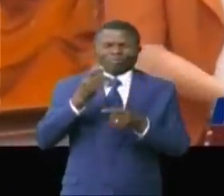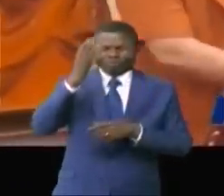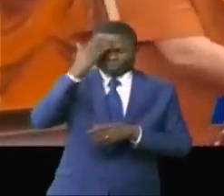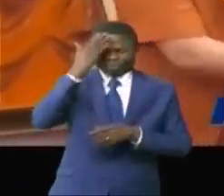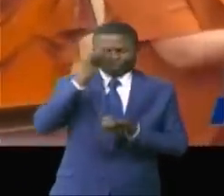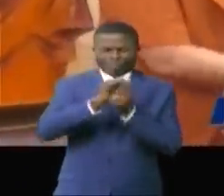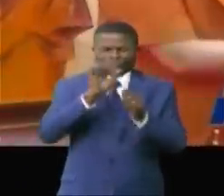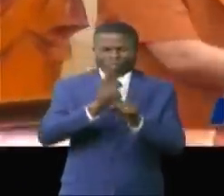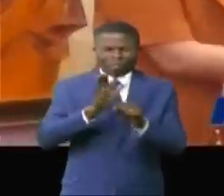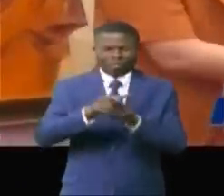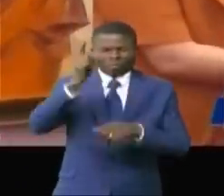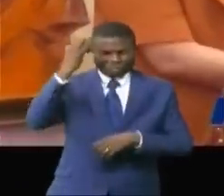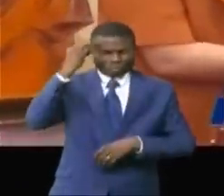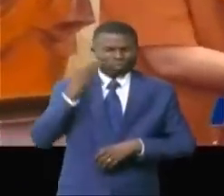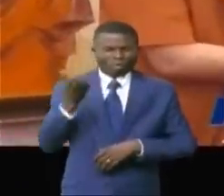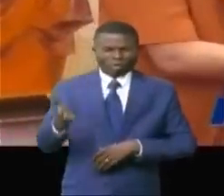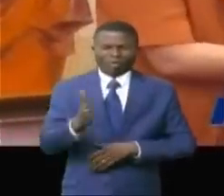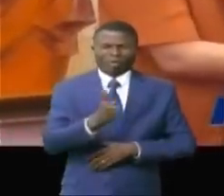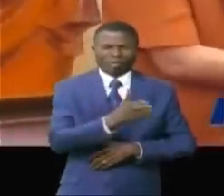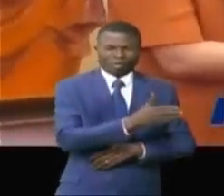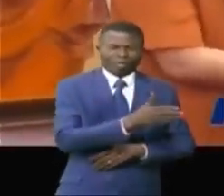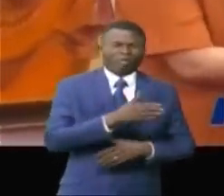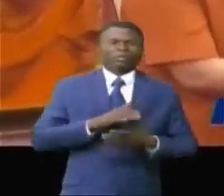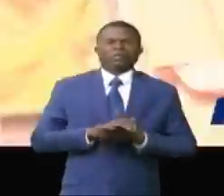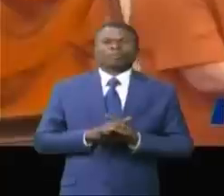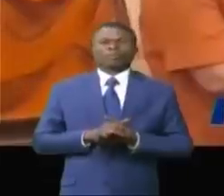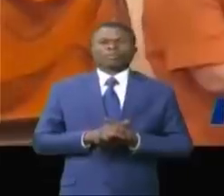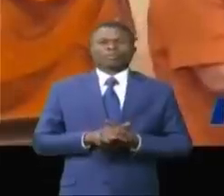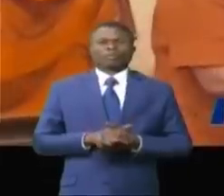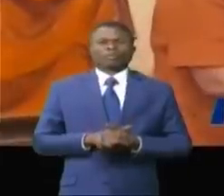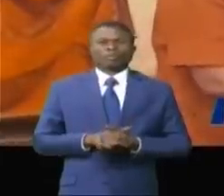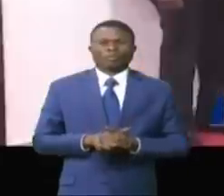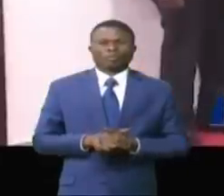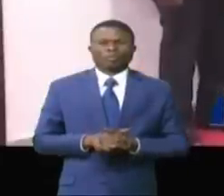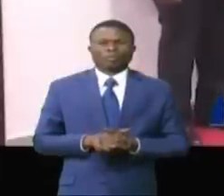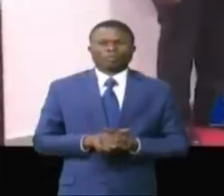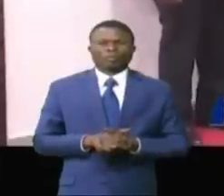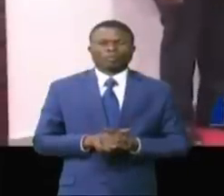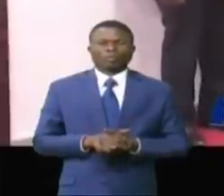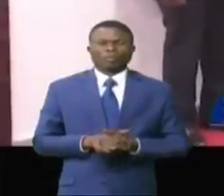différents aspects de la relation bilatérale entre la RDC et la Belgique